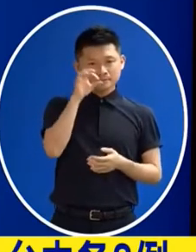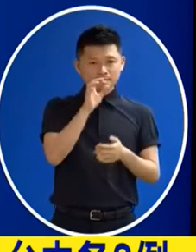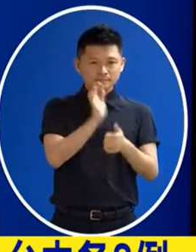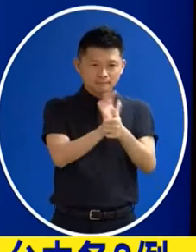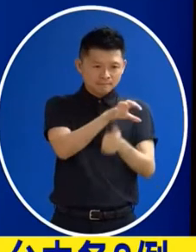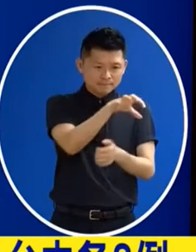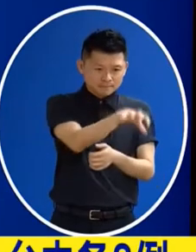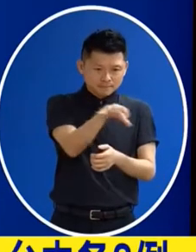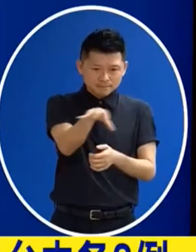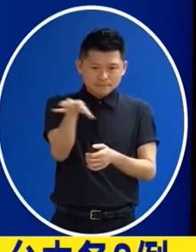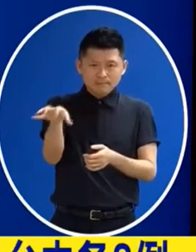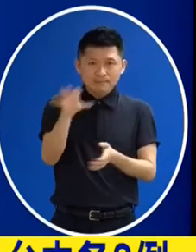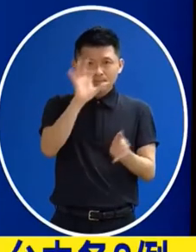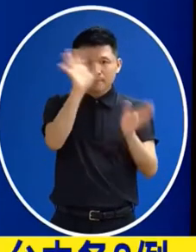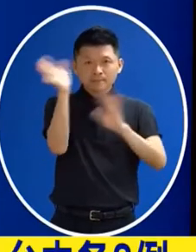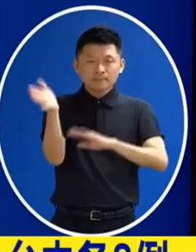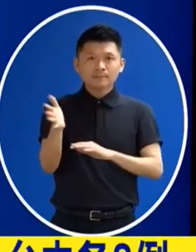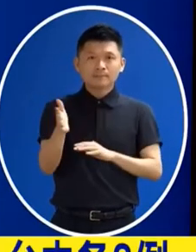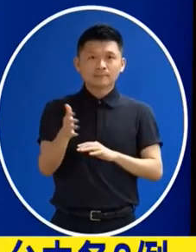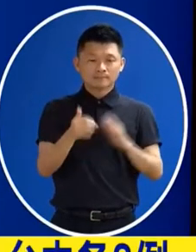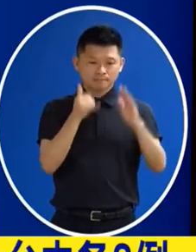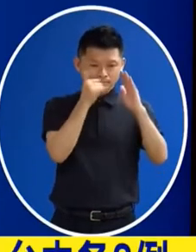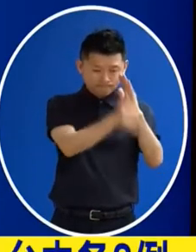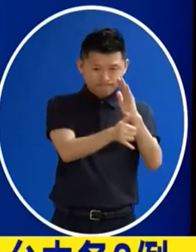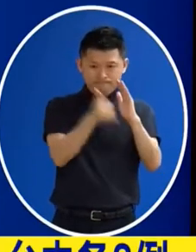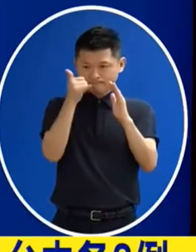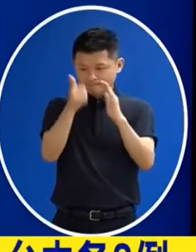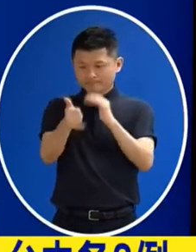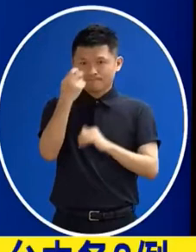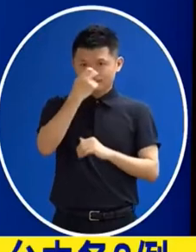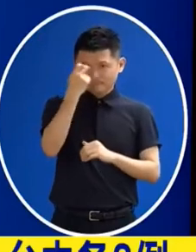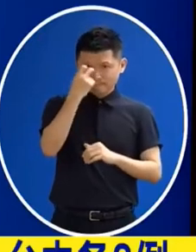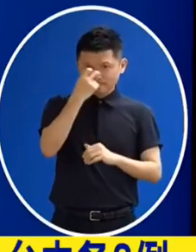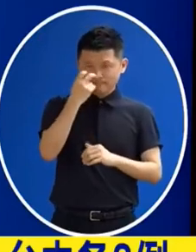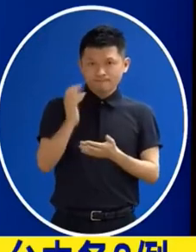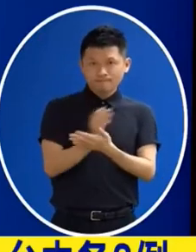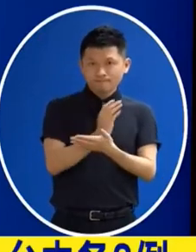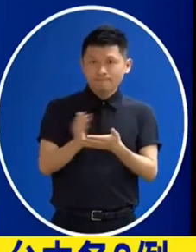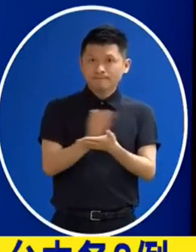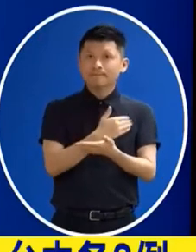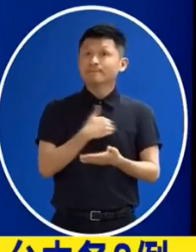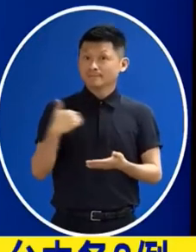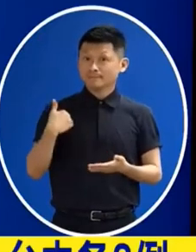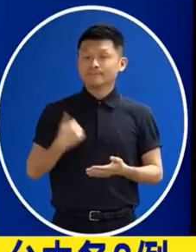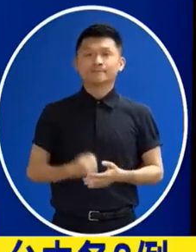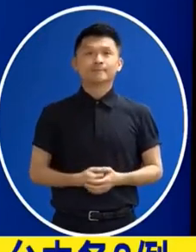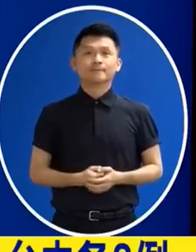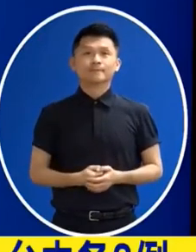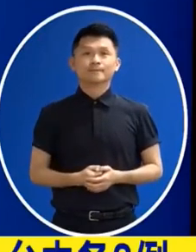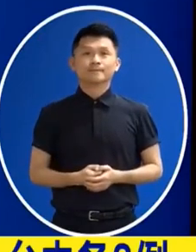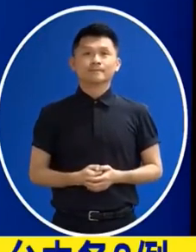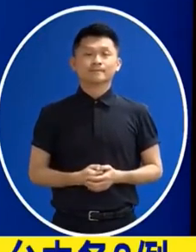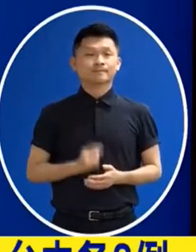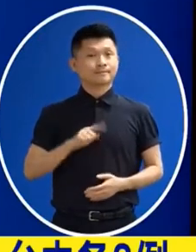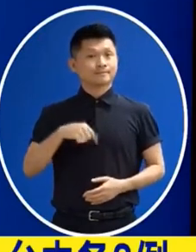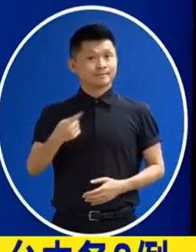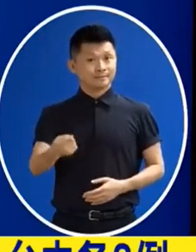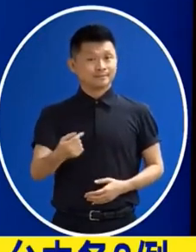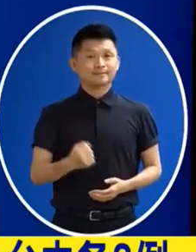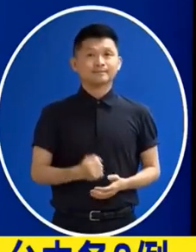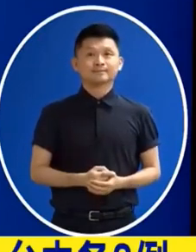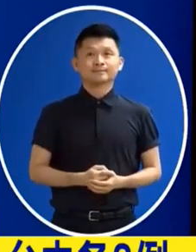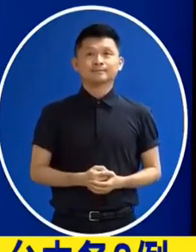的一个状况来进行实地的一个查核。好， 那接下来跟大家报告